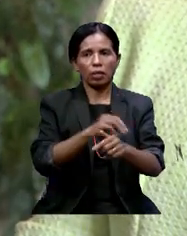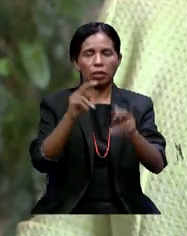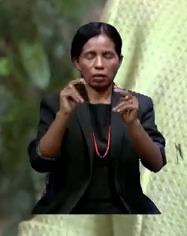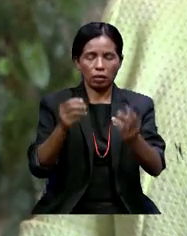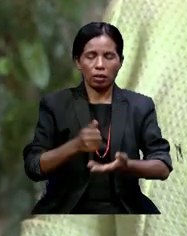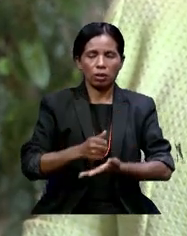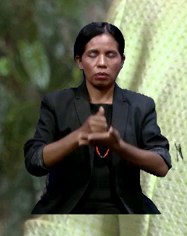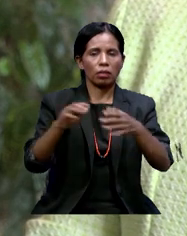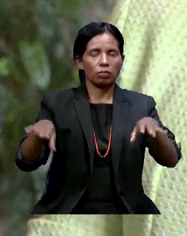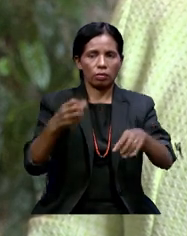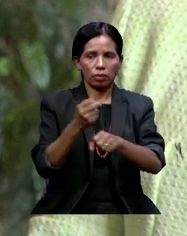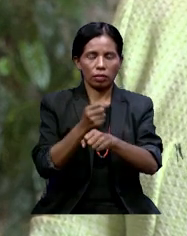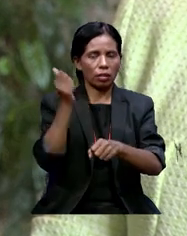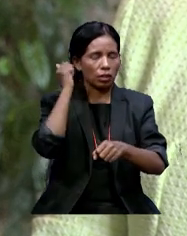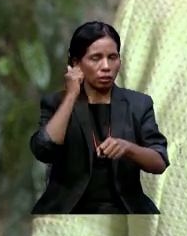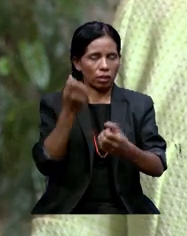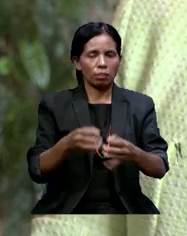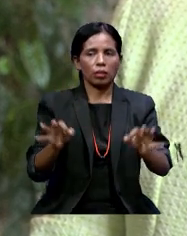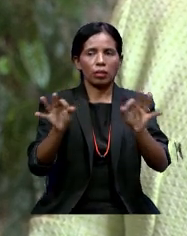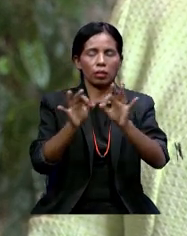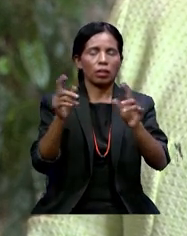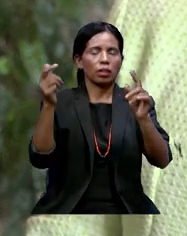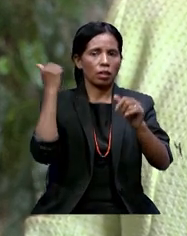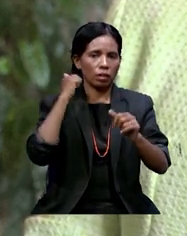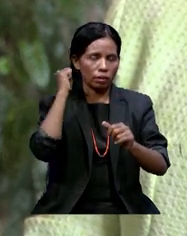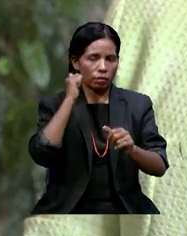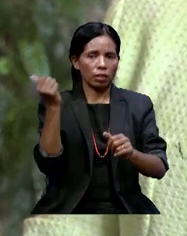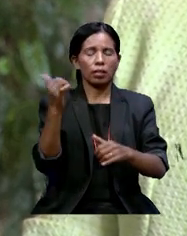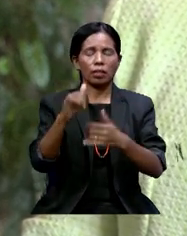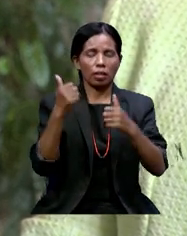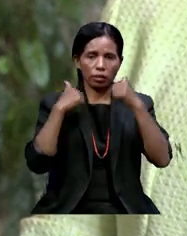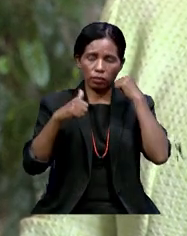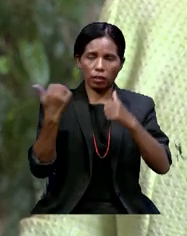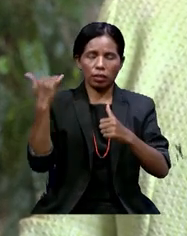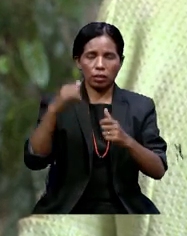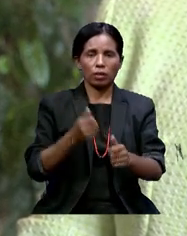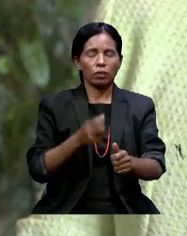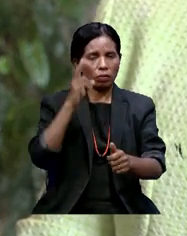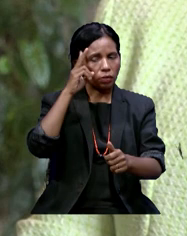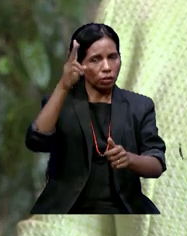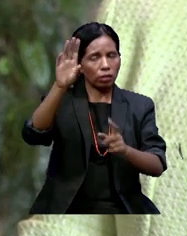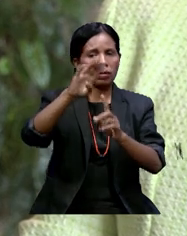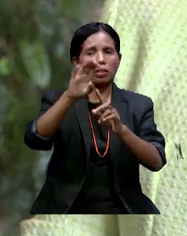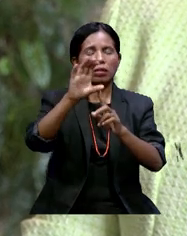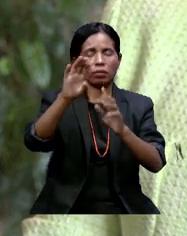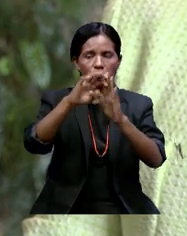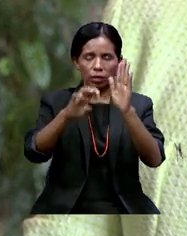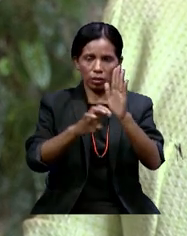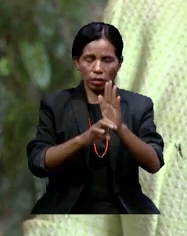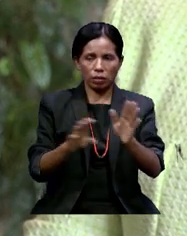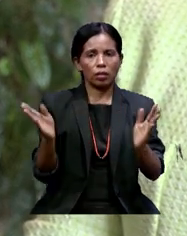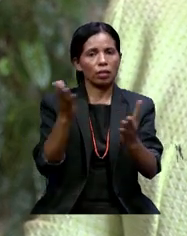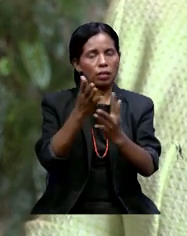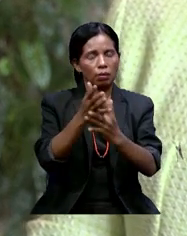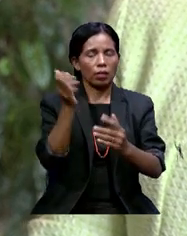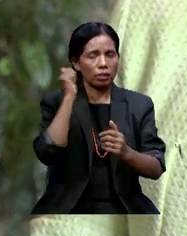apoio esforsu ihe ASEAN principal liu ihe atividade sira nebe tuir visaun se festar unian hodi sai parte husi ASEAN. Hau